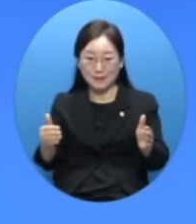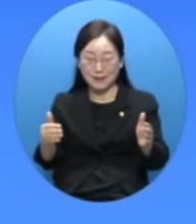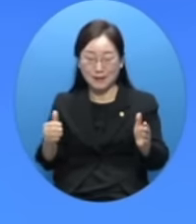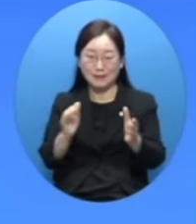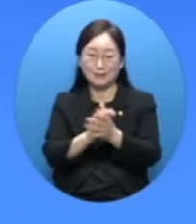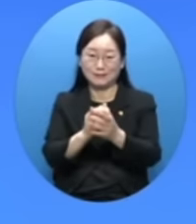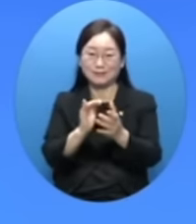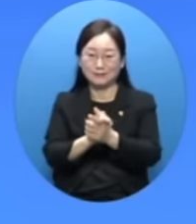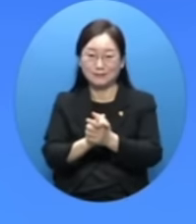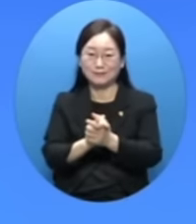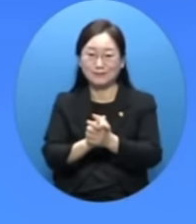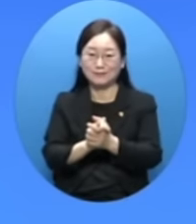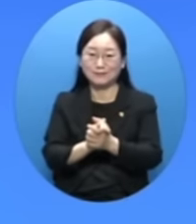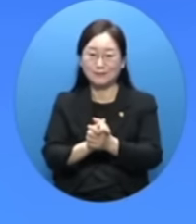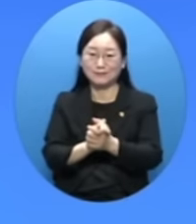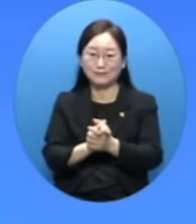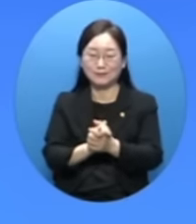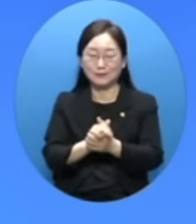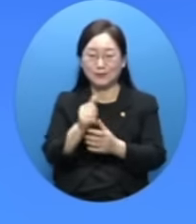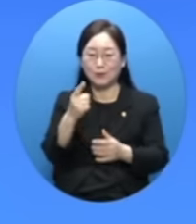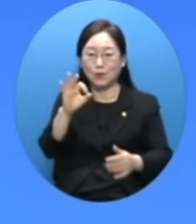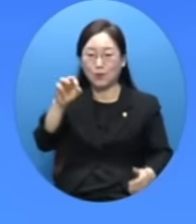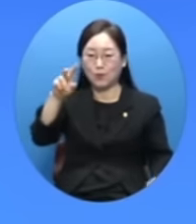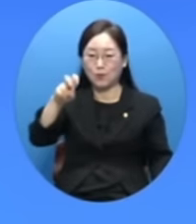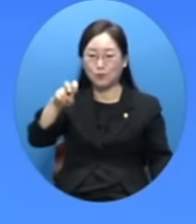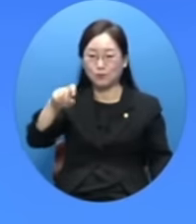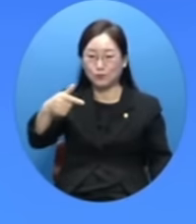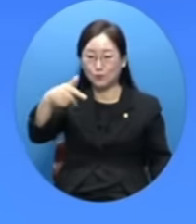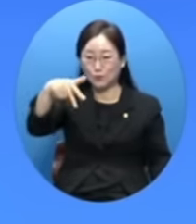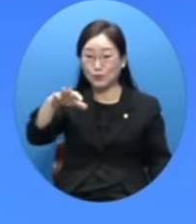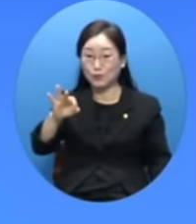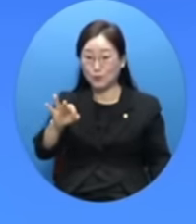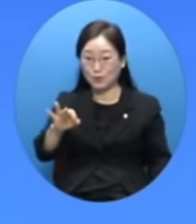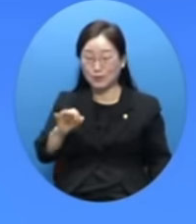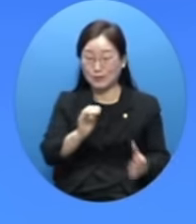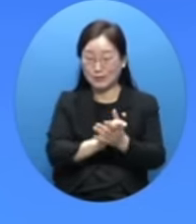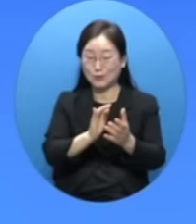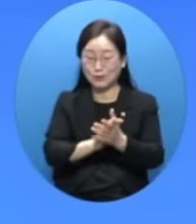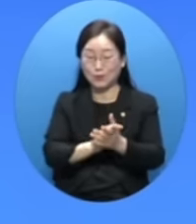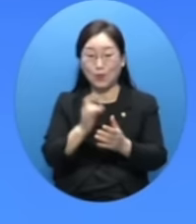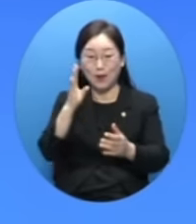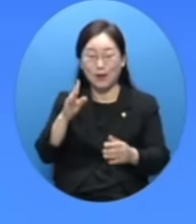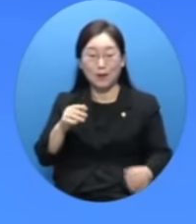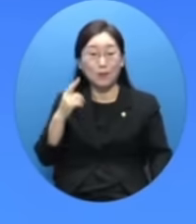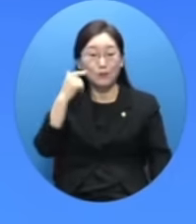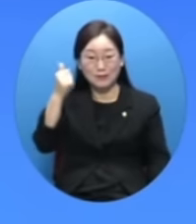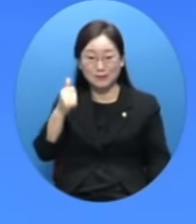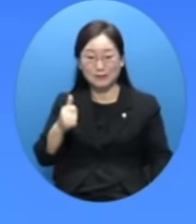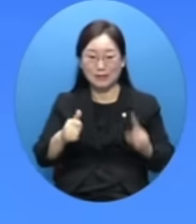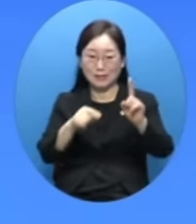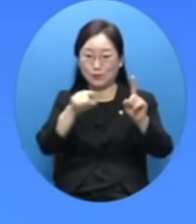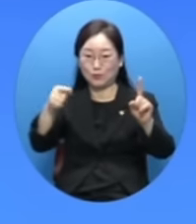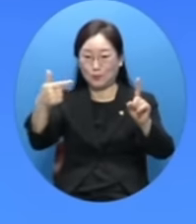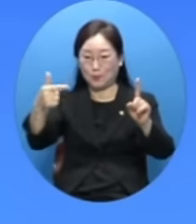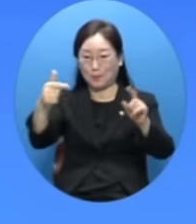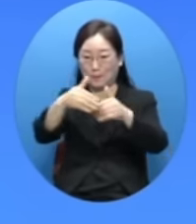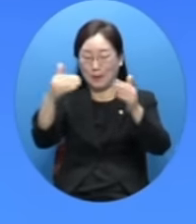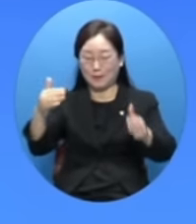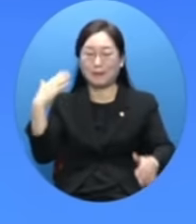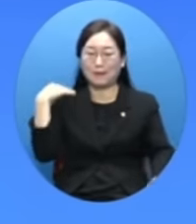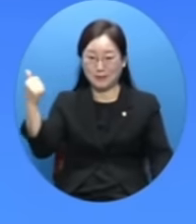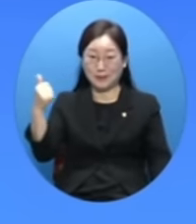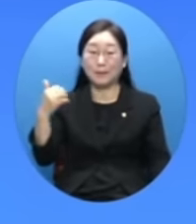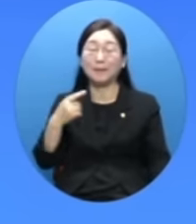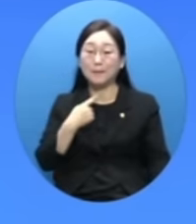학우였던 홍문종이라고 하는 친구가 있는데 제가 1학년 6반 반장이었습니다. 그런데